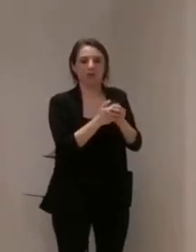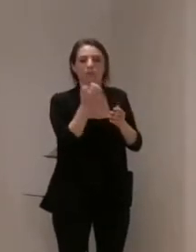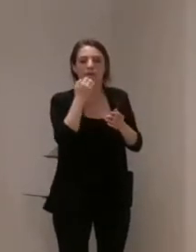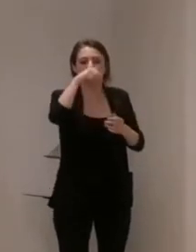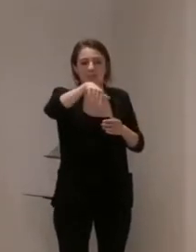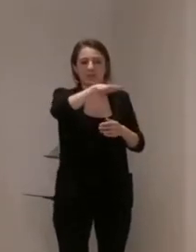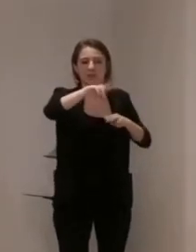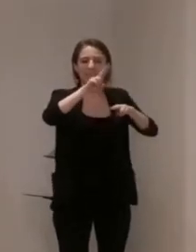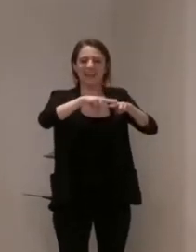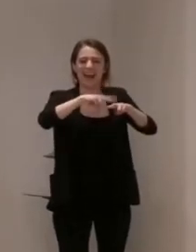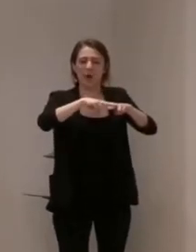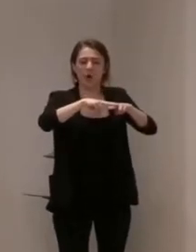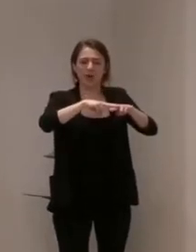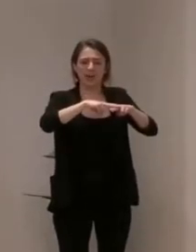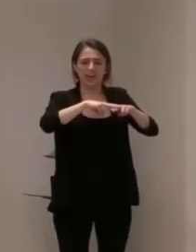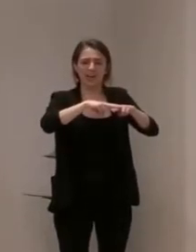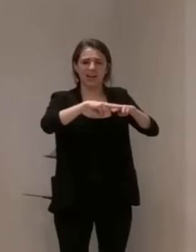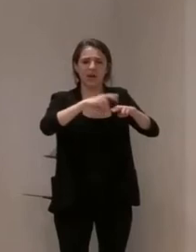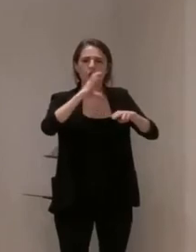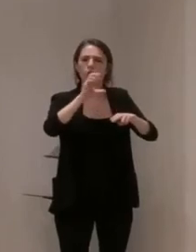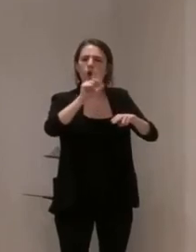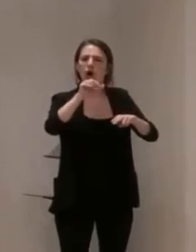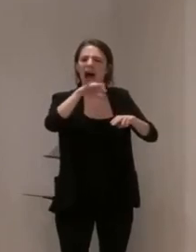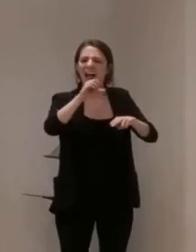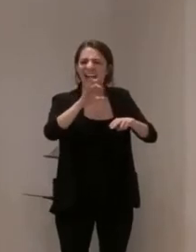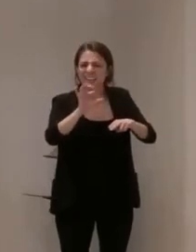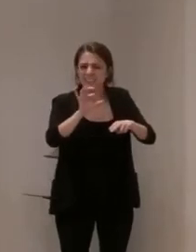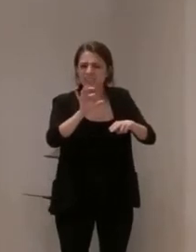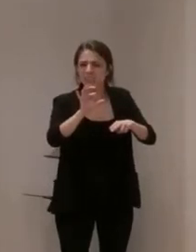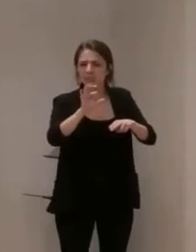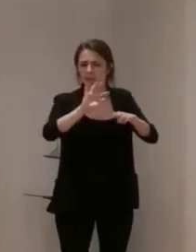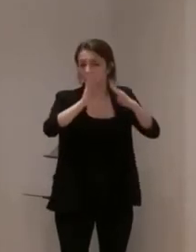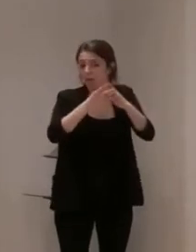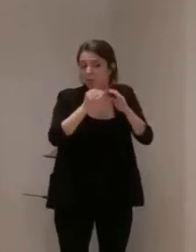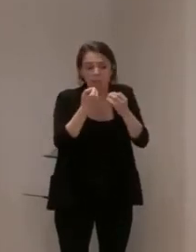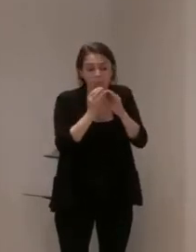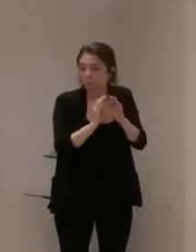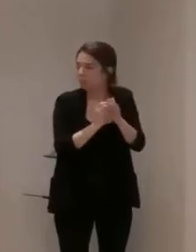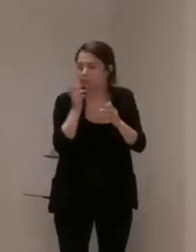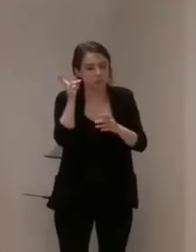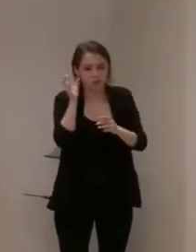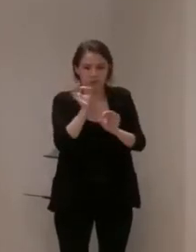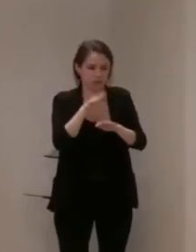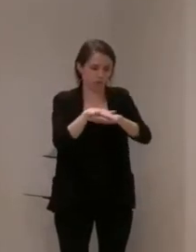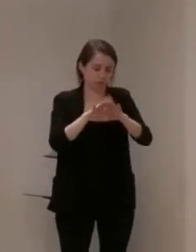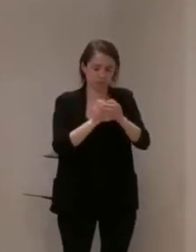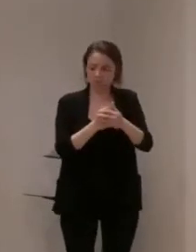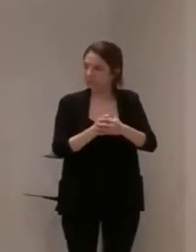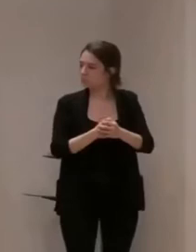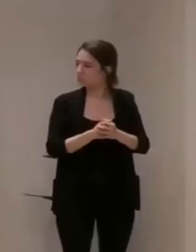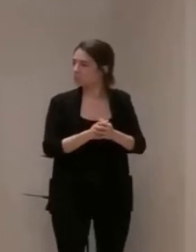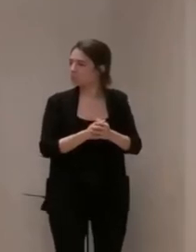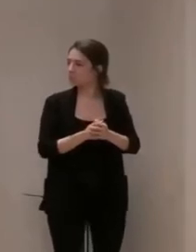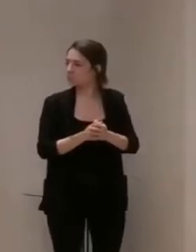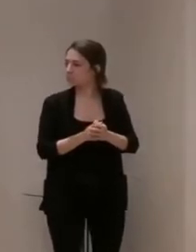les Oblates, també seria digna de parlar-ne un dia, perquè també seria una cosa. Vaja,